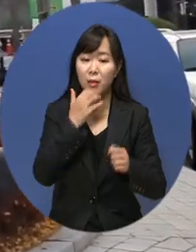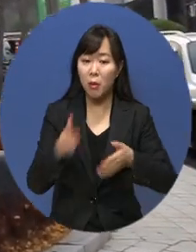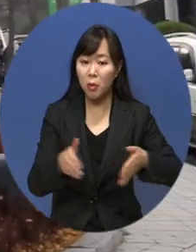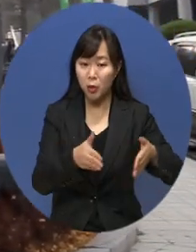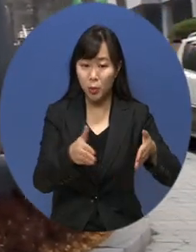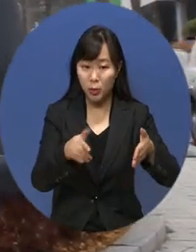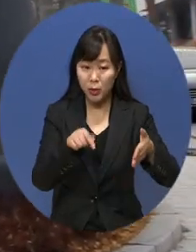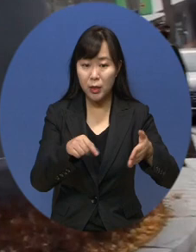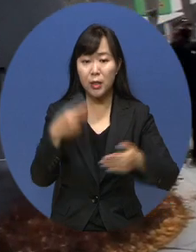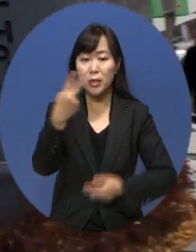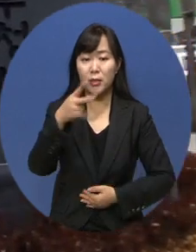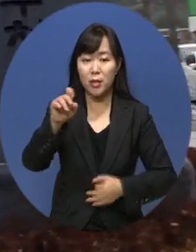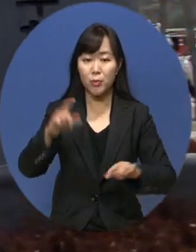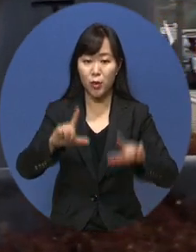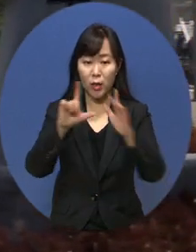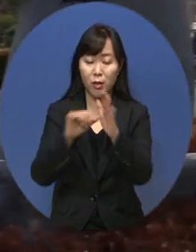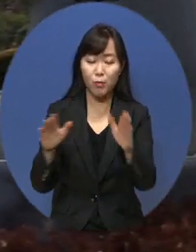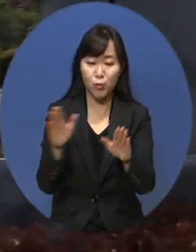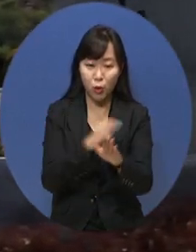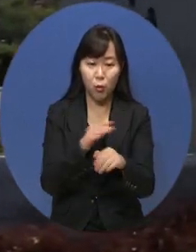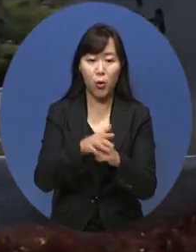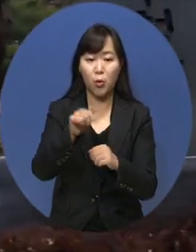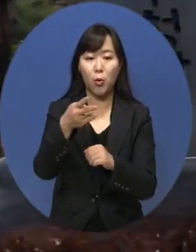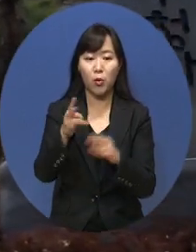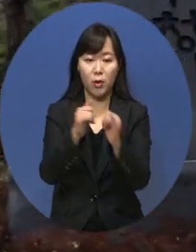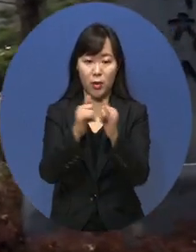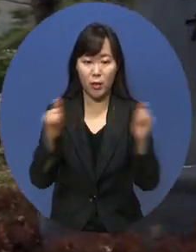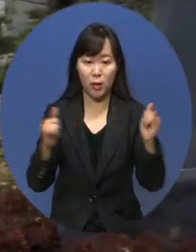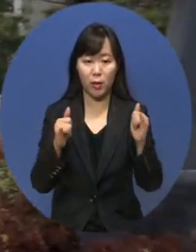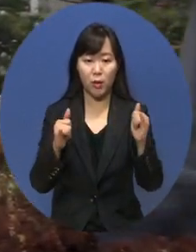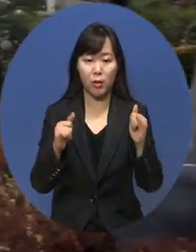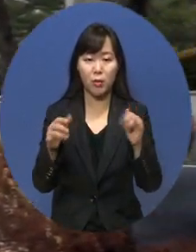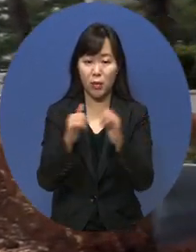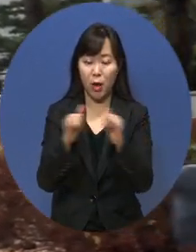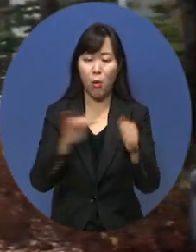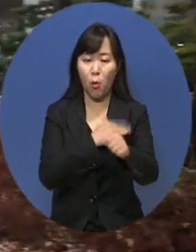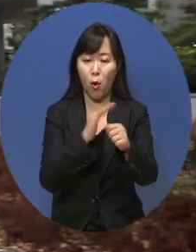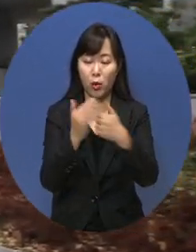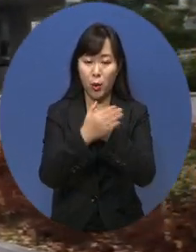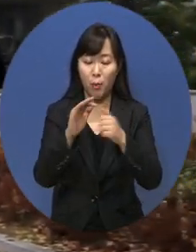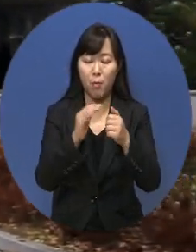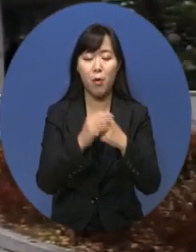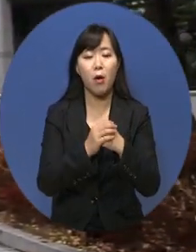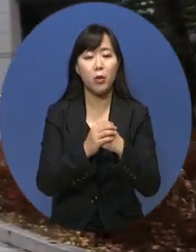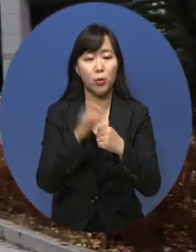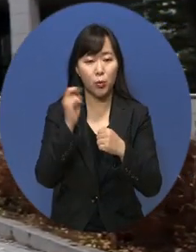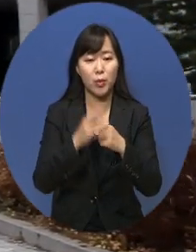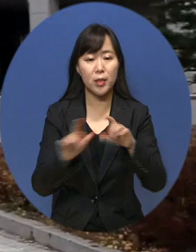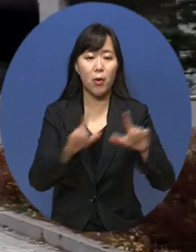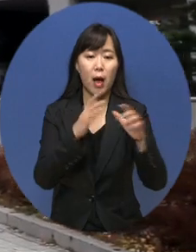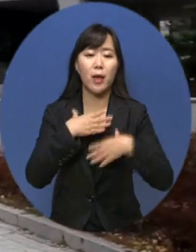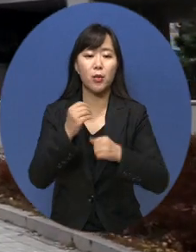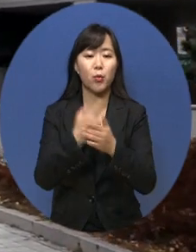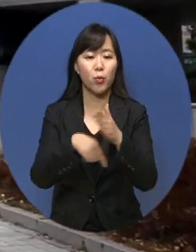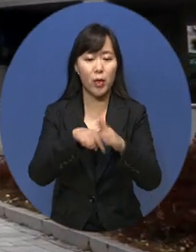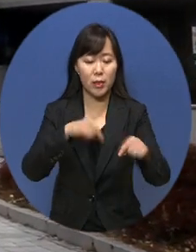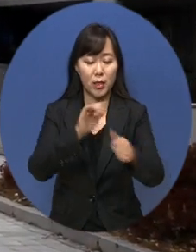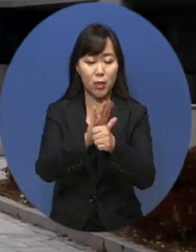경기도는 2016년부터 고려인 동포들의 권익 보호와 생활 안정을 위한 지원책을